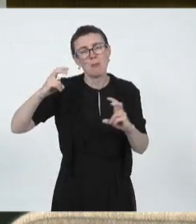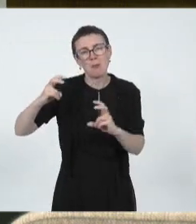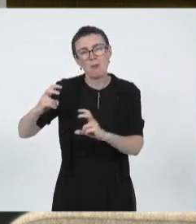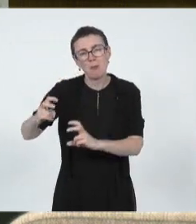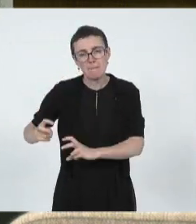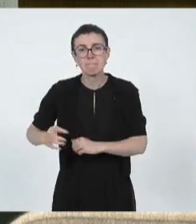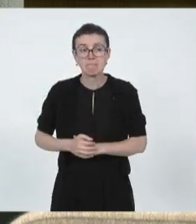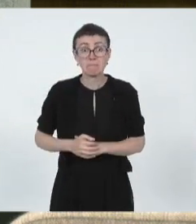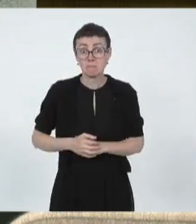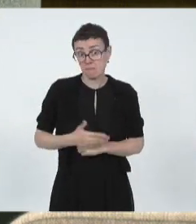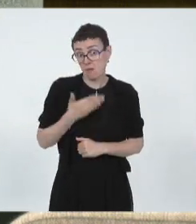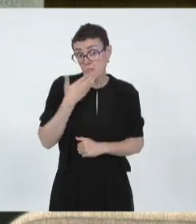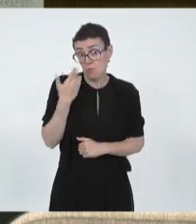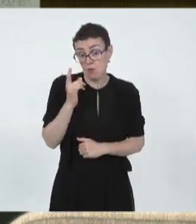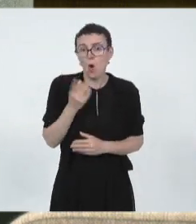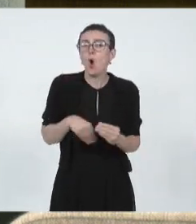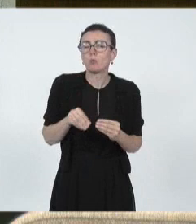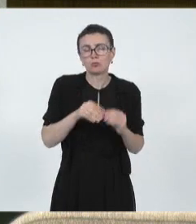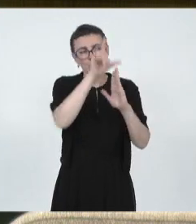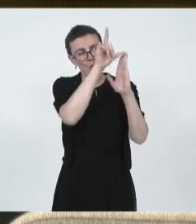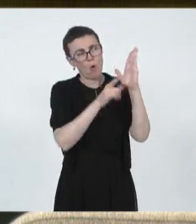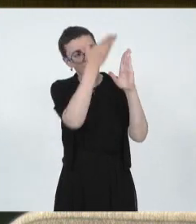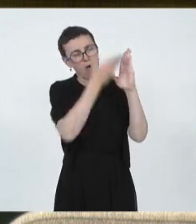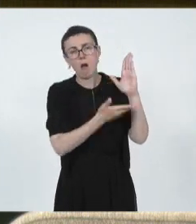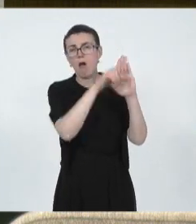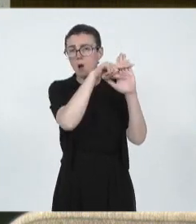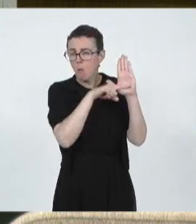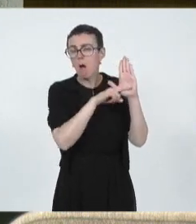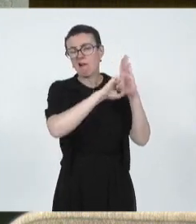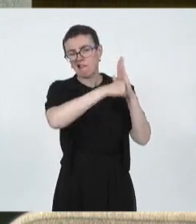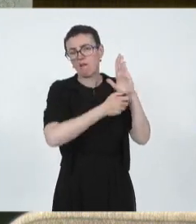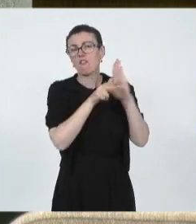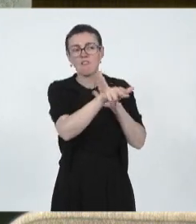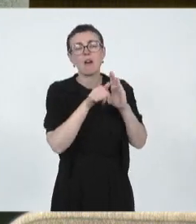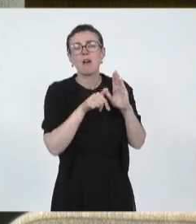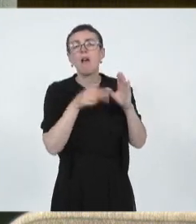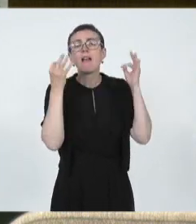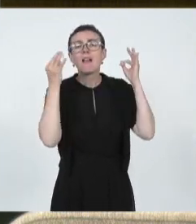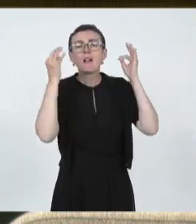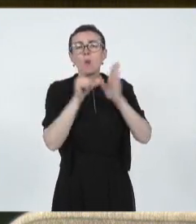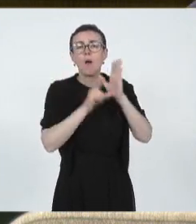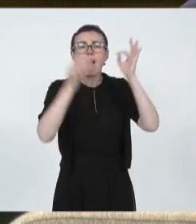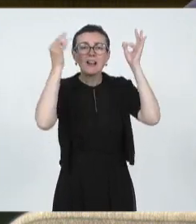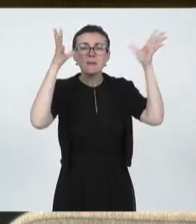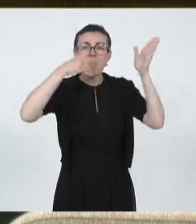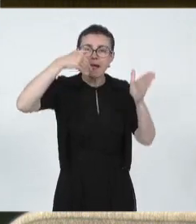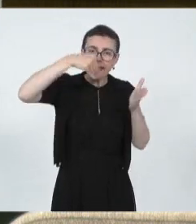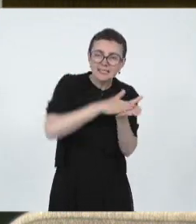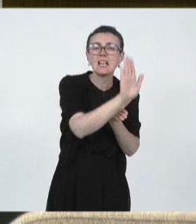durcir en lien avec les évolutions législatives et réglementaires, en particulier la loi climat et résilience, et ce dès l'an